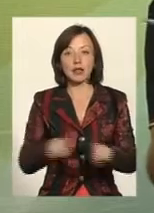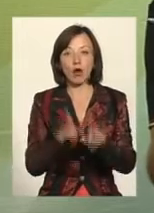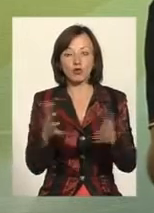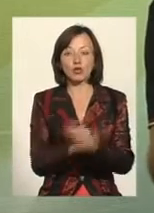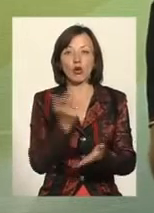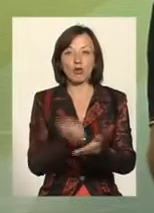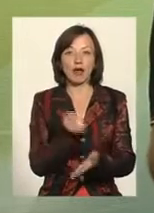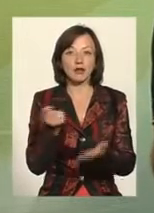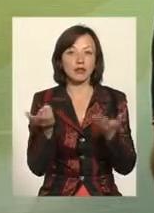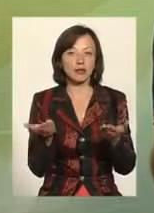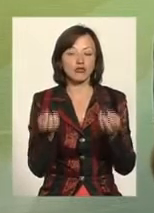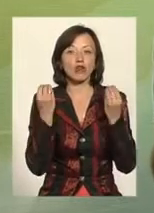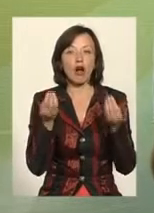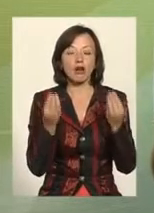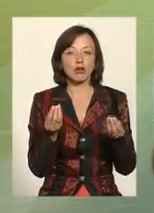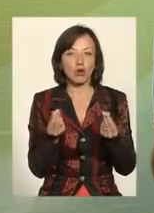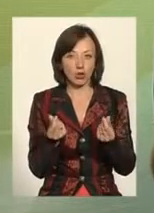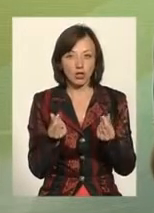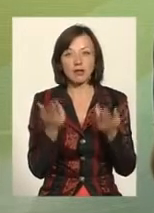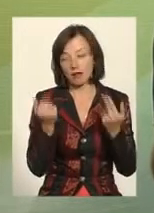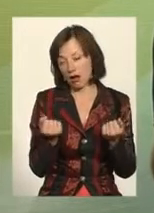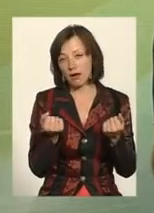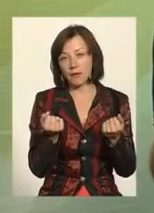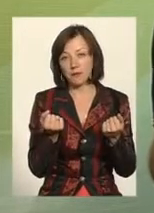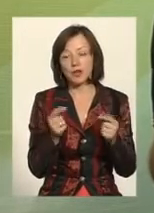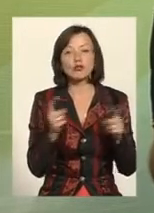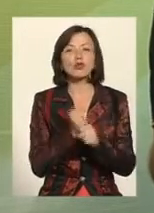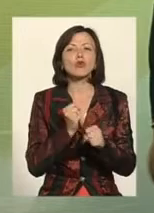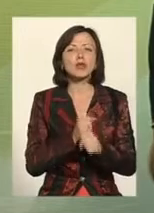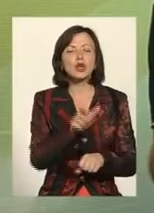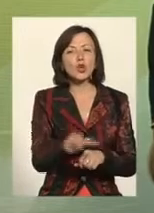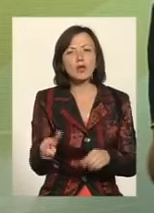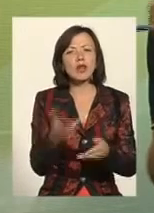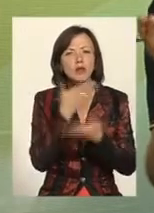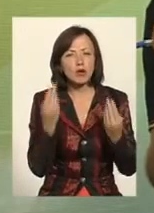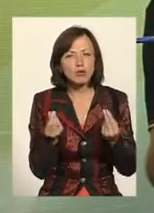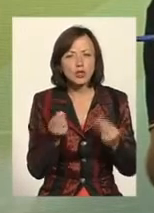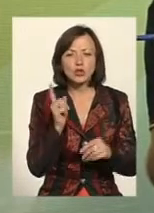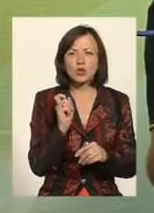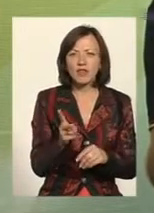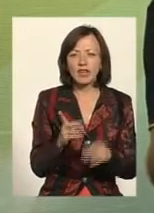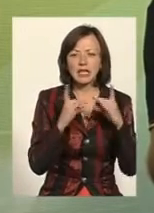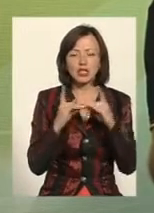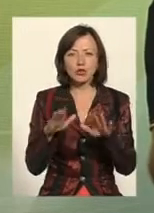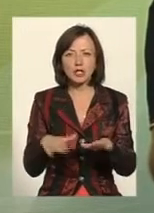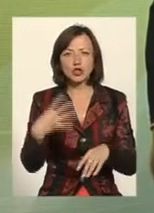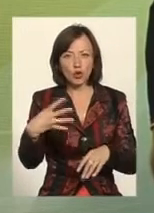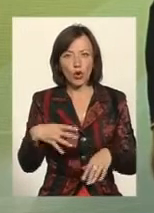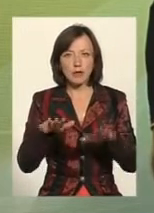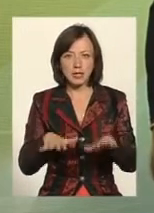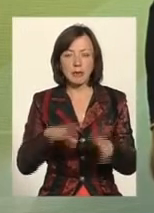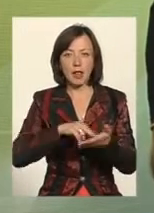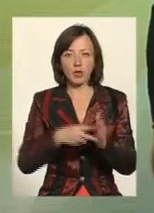будуть заробляти шикарні гроші. Дуже шикарні гроші. Що робити тим людям, які не будуть? Там 120 ліжкомісць. 40 місць